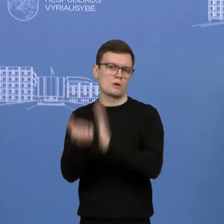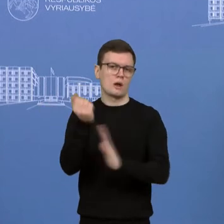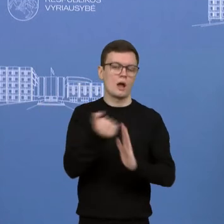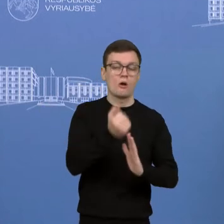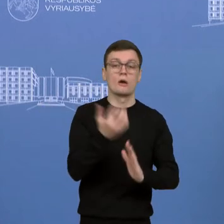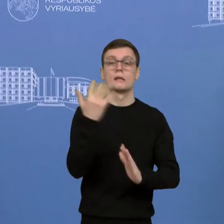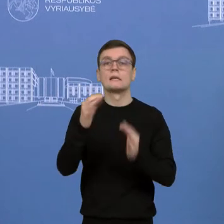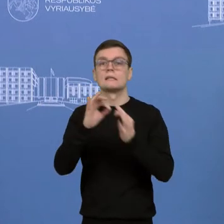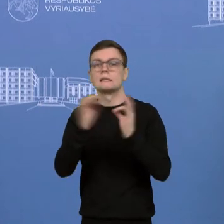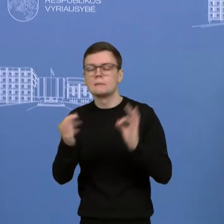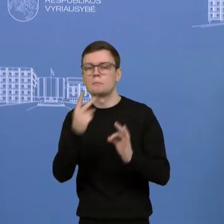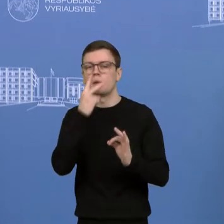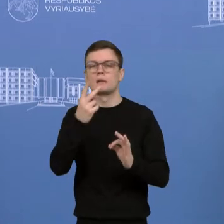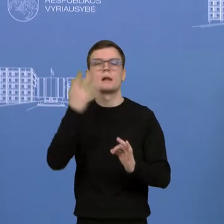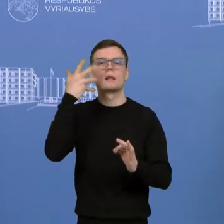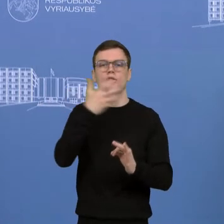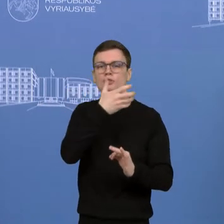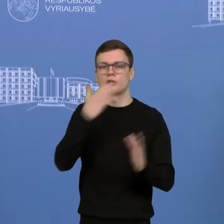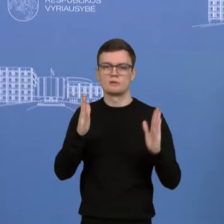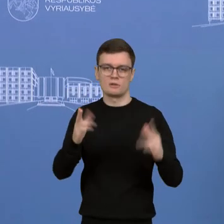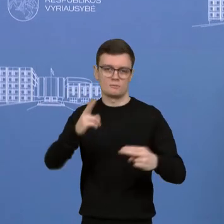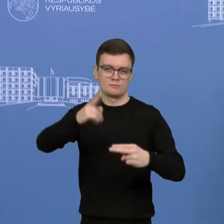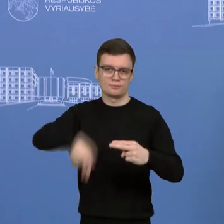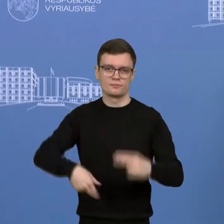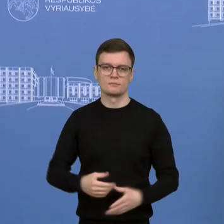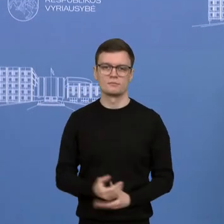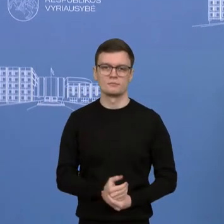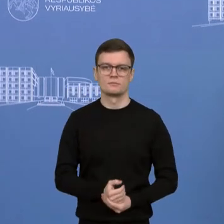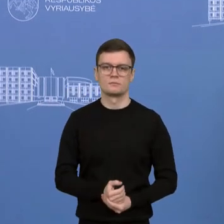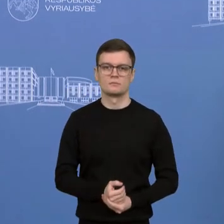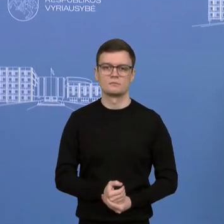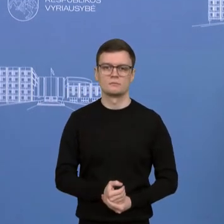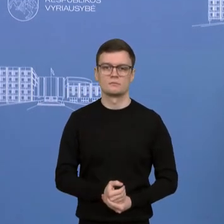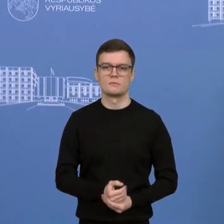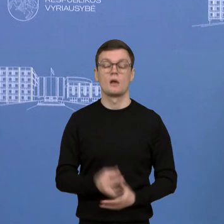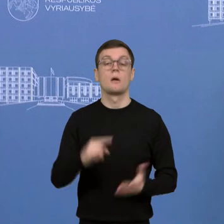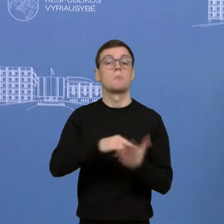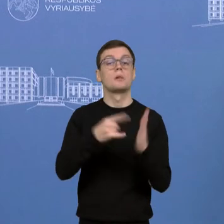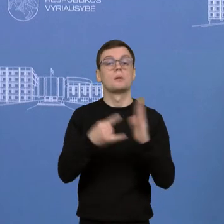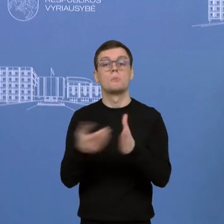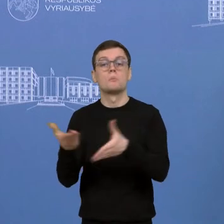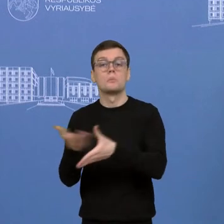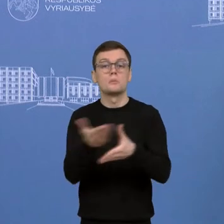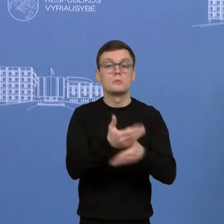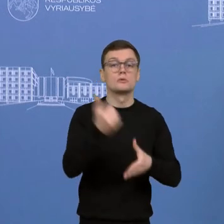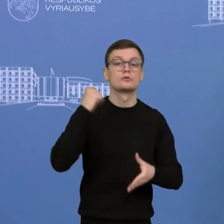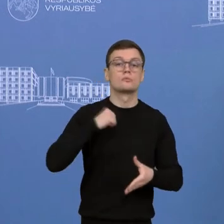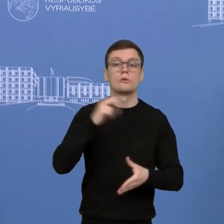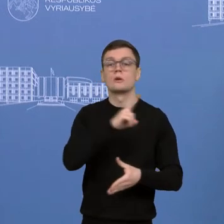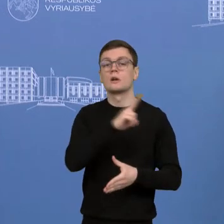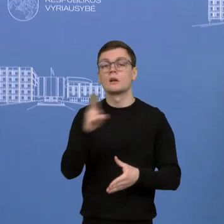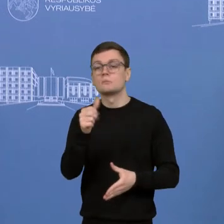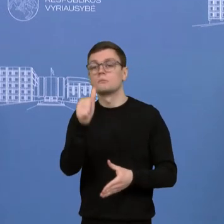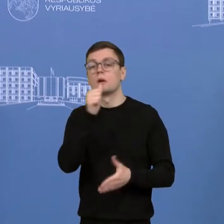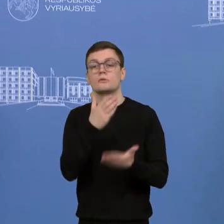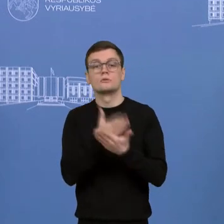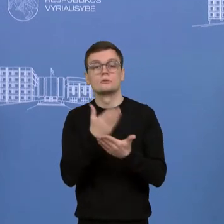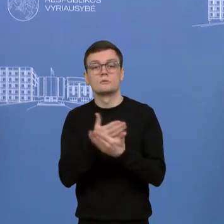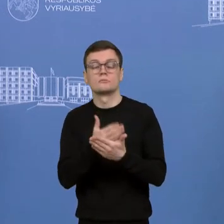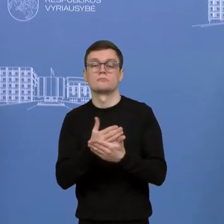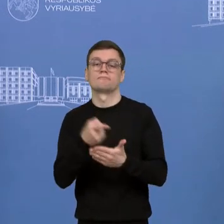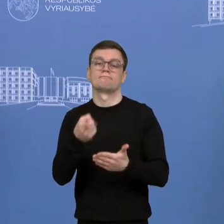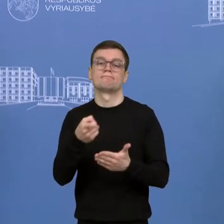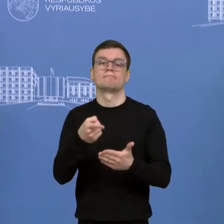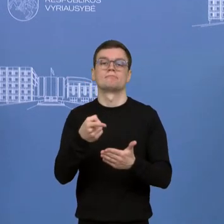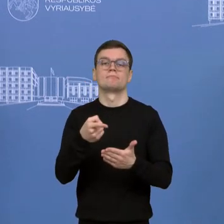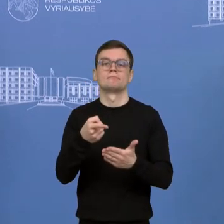matysime šildymo sezonui prasidėjus. Ar yra numatyta konkreti pagalba asmenims su nedarbo sutartimis dirbantiems? Su